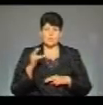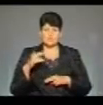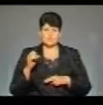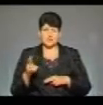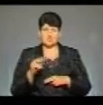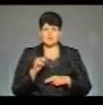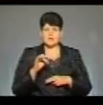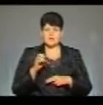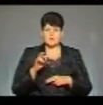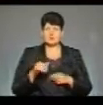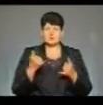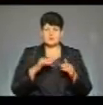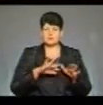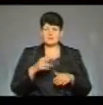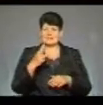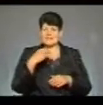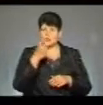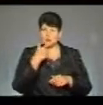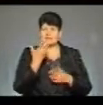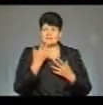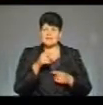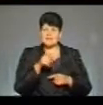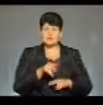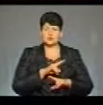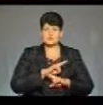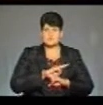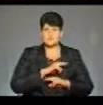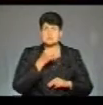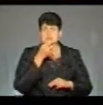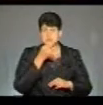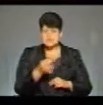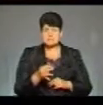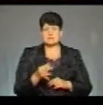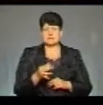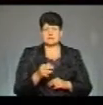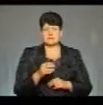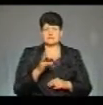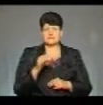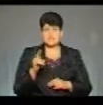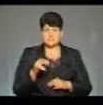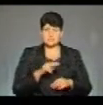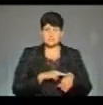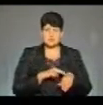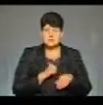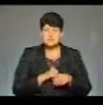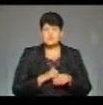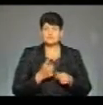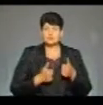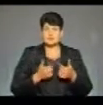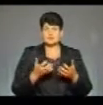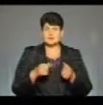Чернятинського. Сьогодні минає 3 роки з дня їхньої смерті, повідомив речник Нацполіції області Андрій Василик. У турнірі взяли